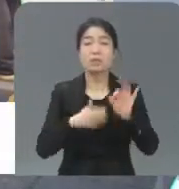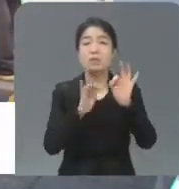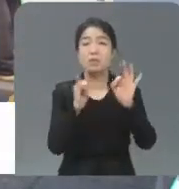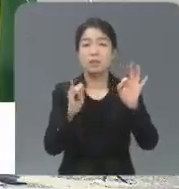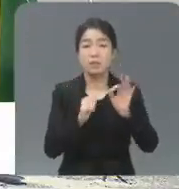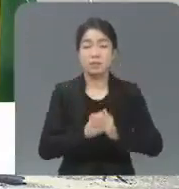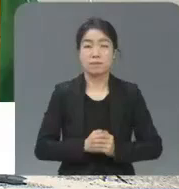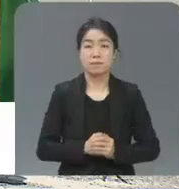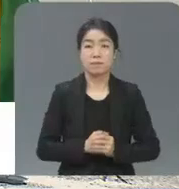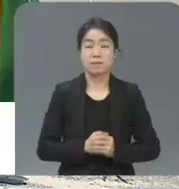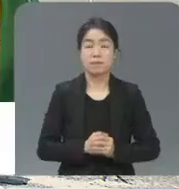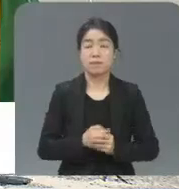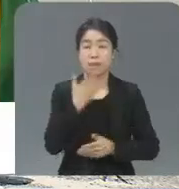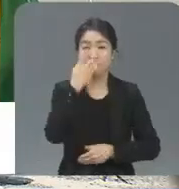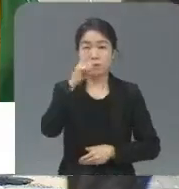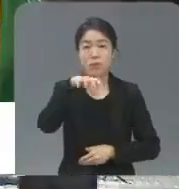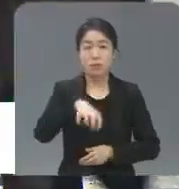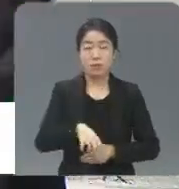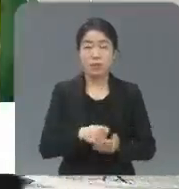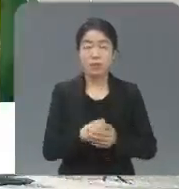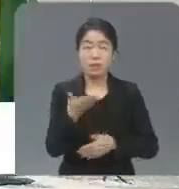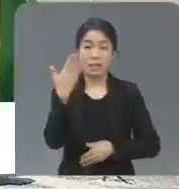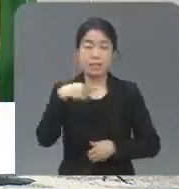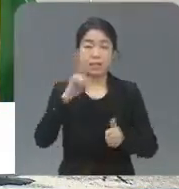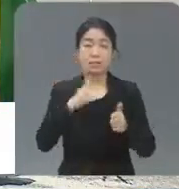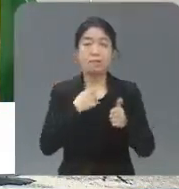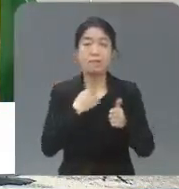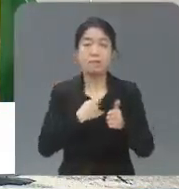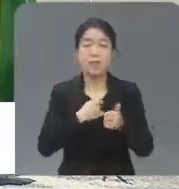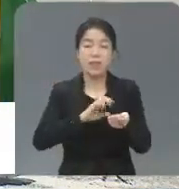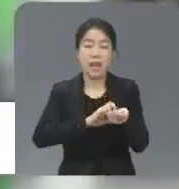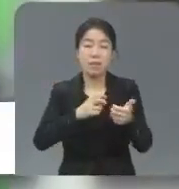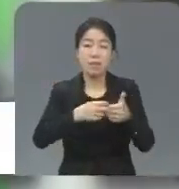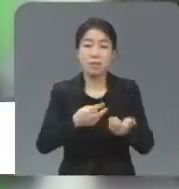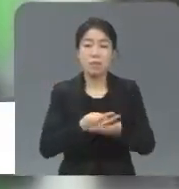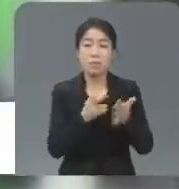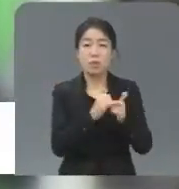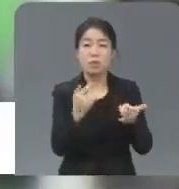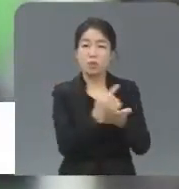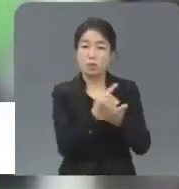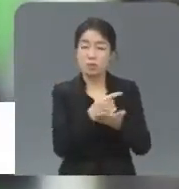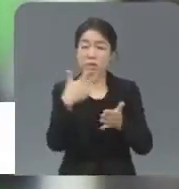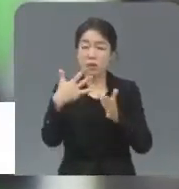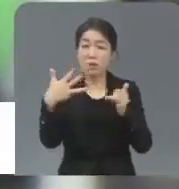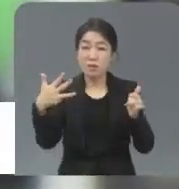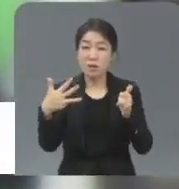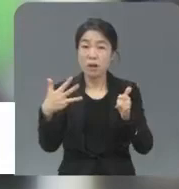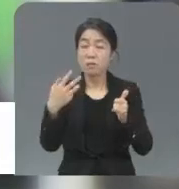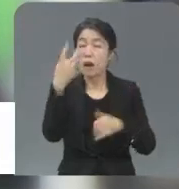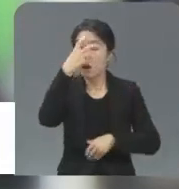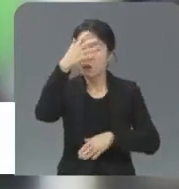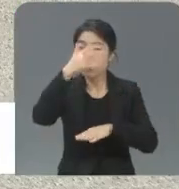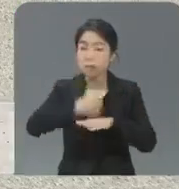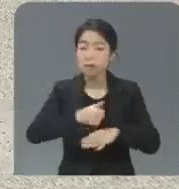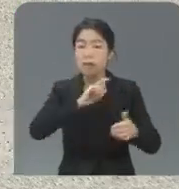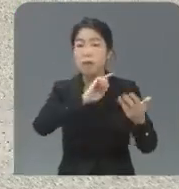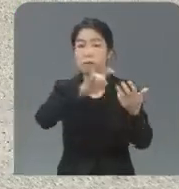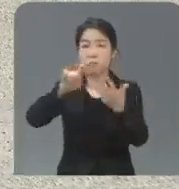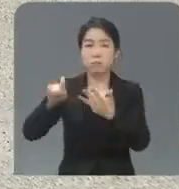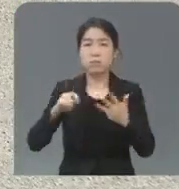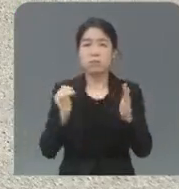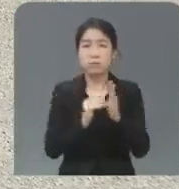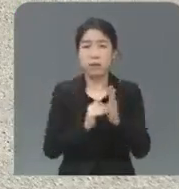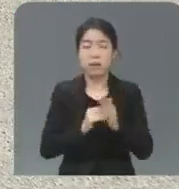10명입니다. 특히 순천에서는 앞서 확진된 한방병원 입원 환자와 접촉한 8명이 진단검사에서 양성 판정을